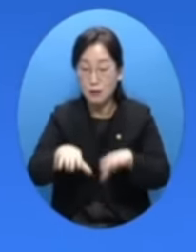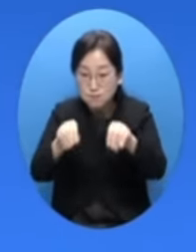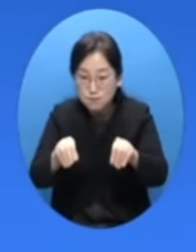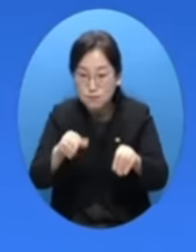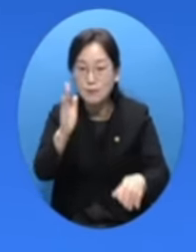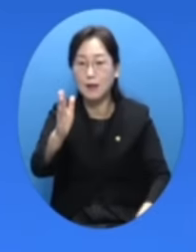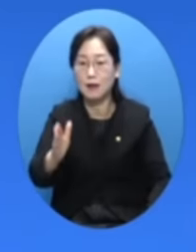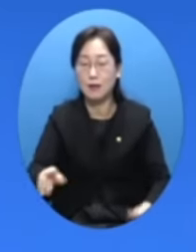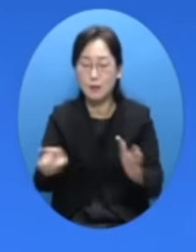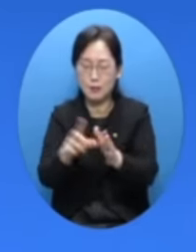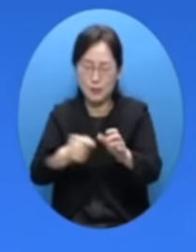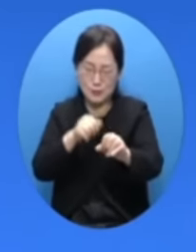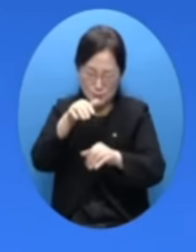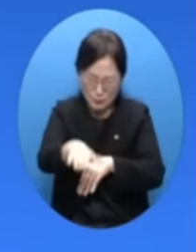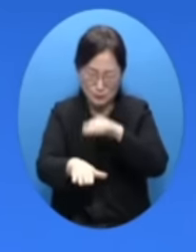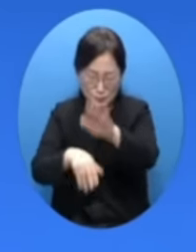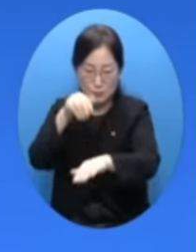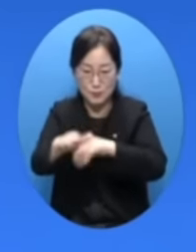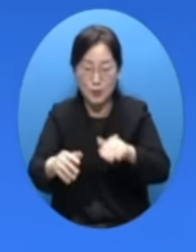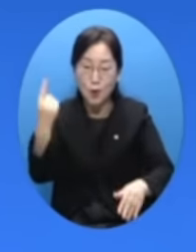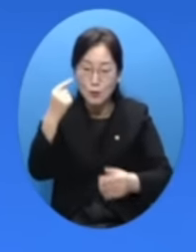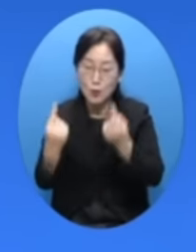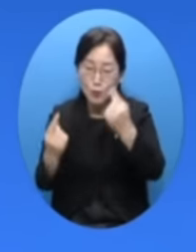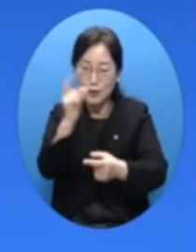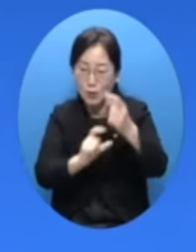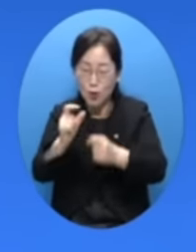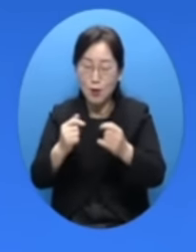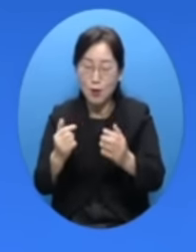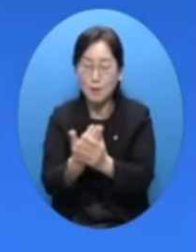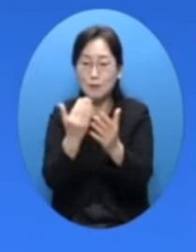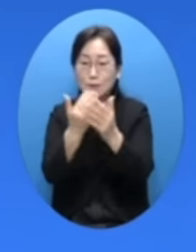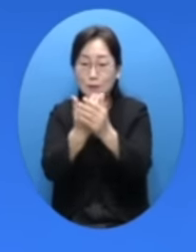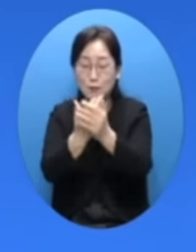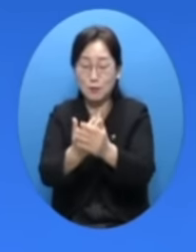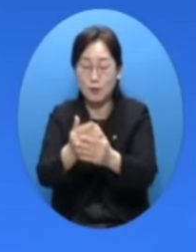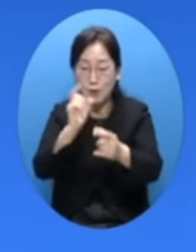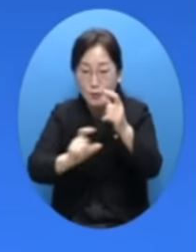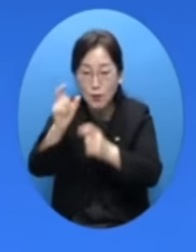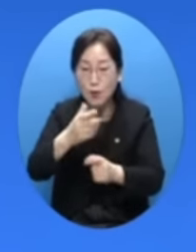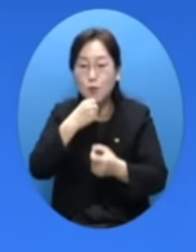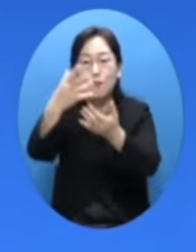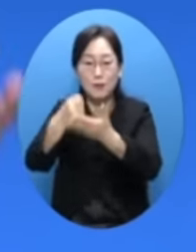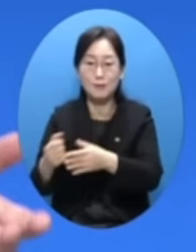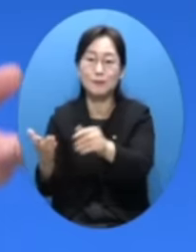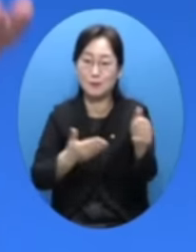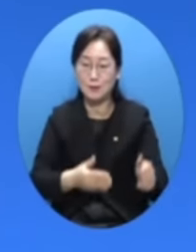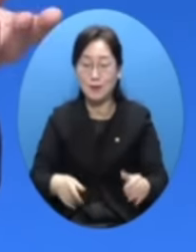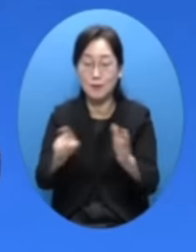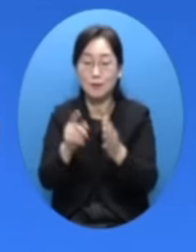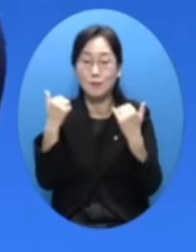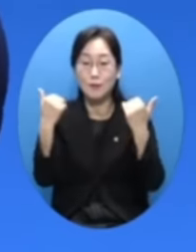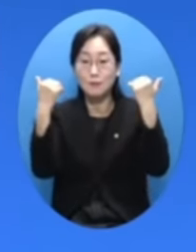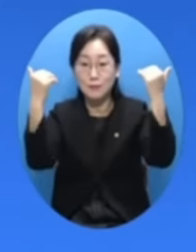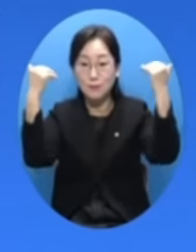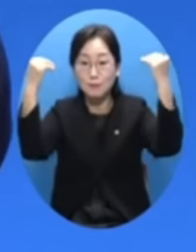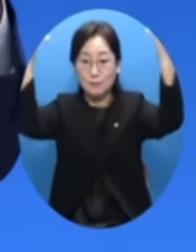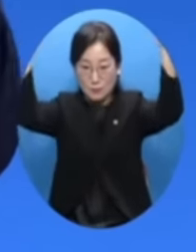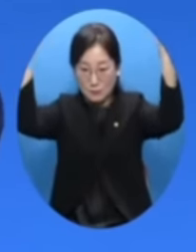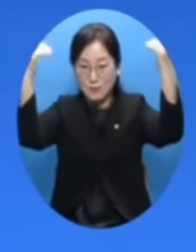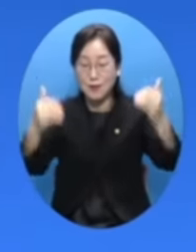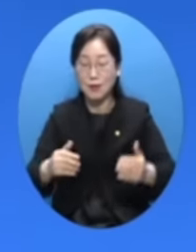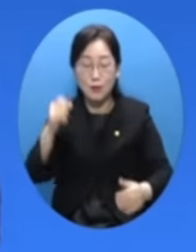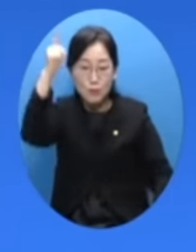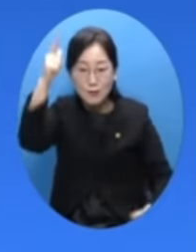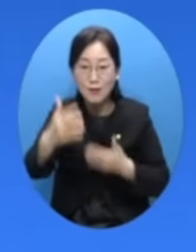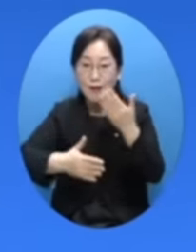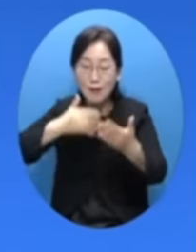마십시오. 믿음의 전진해서 어제보다 오늘이나 오늘보다 내일이 더 나은 그런 복받은 인생을 살기 바랍니다. 믿음이 더 자라고 더 자라고 또 자라고 또 자라서